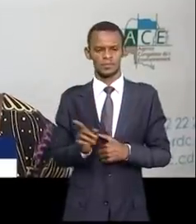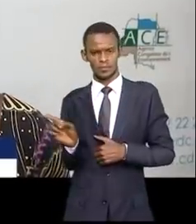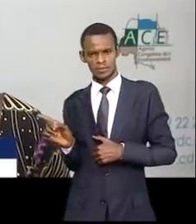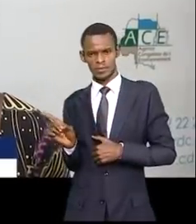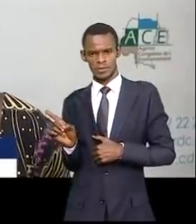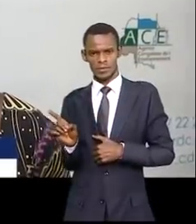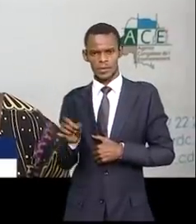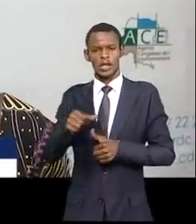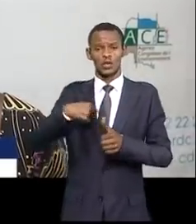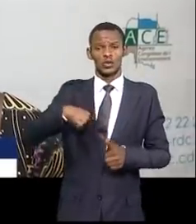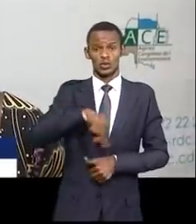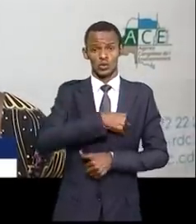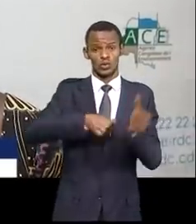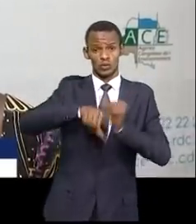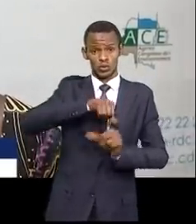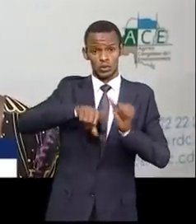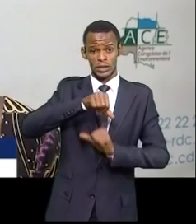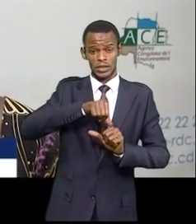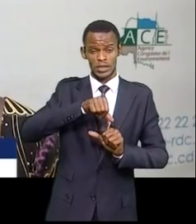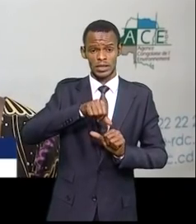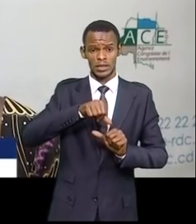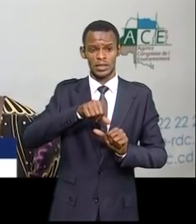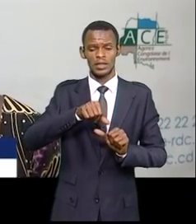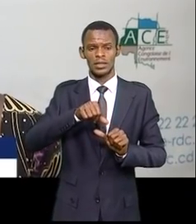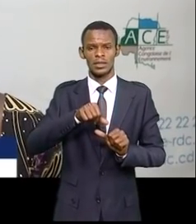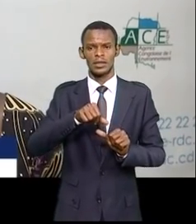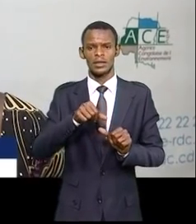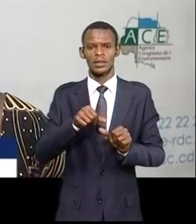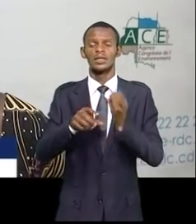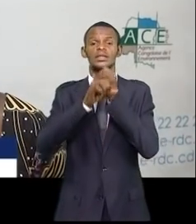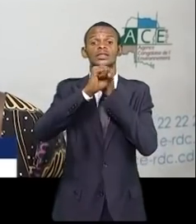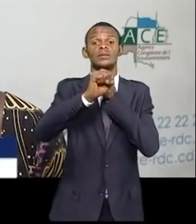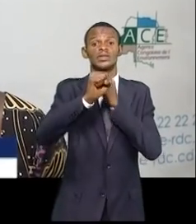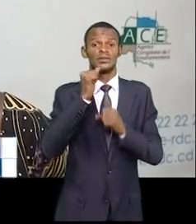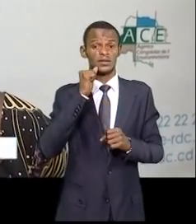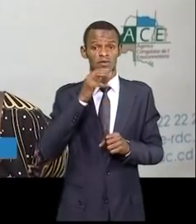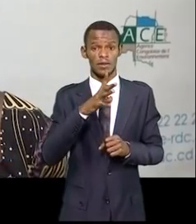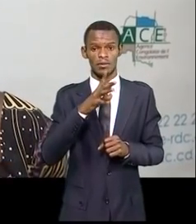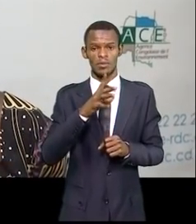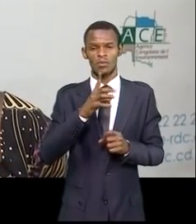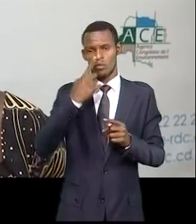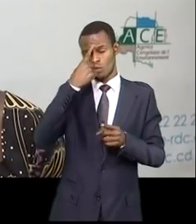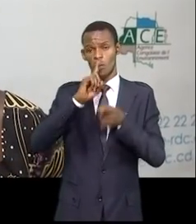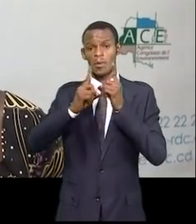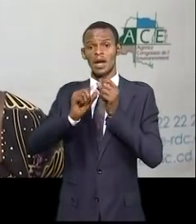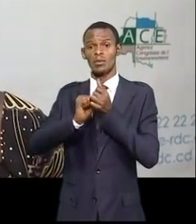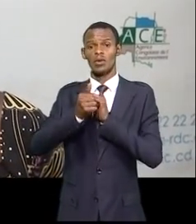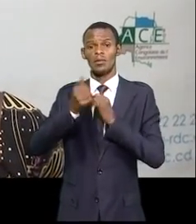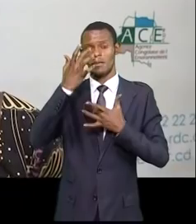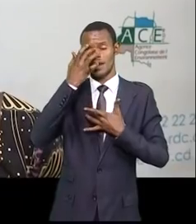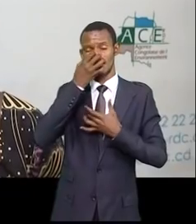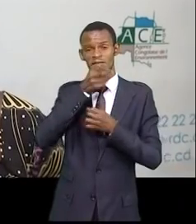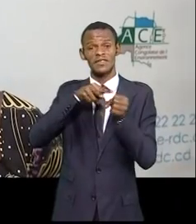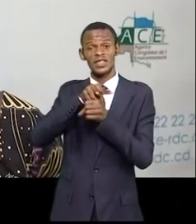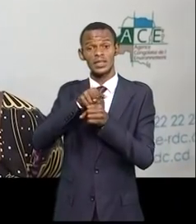par ces femmes que la maladie à kobe 19 est une maladie qui tue raison pour laquelle